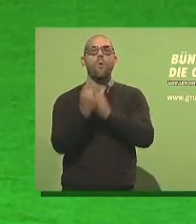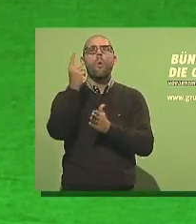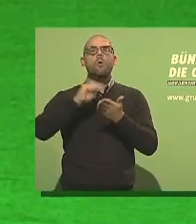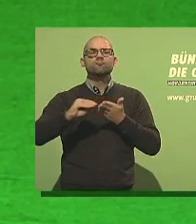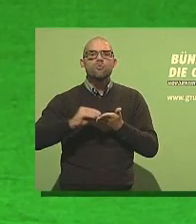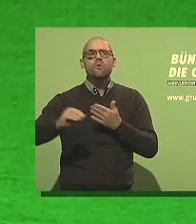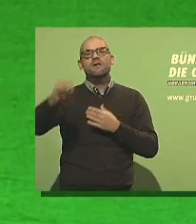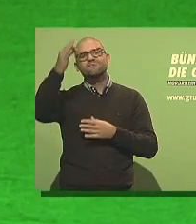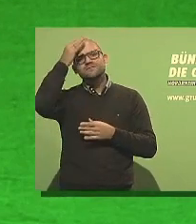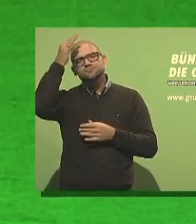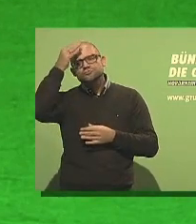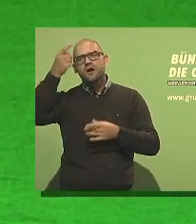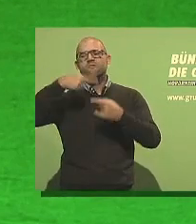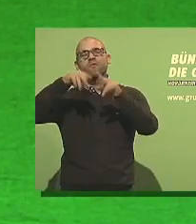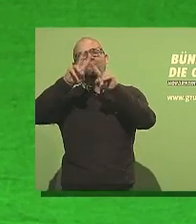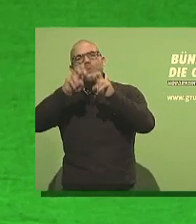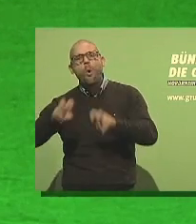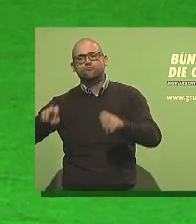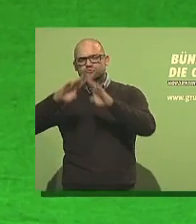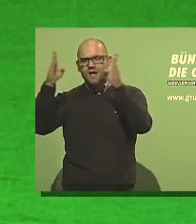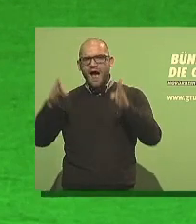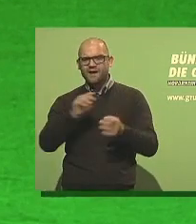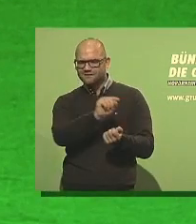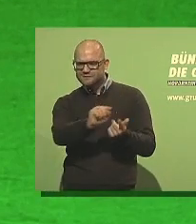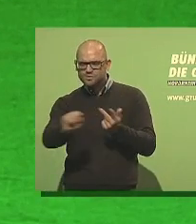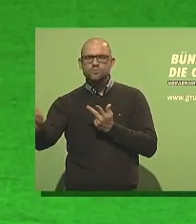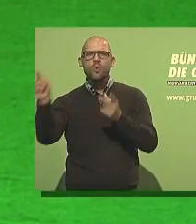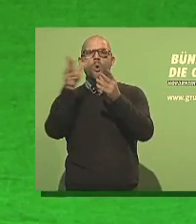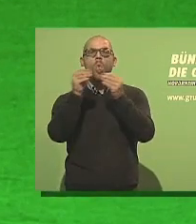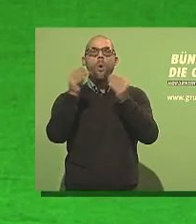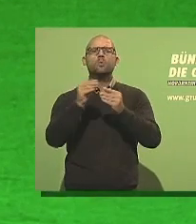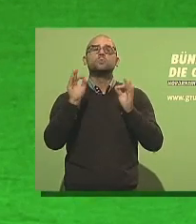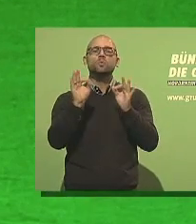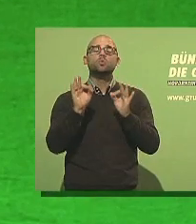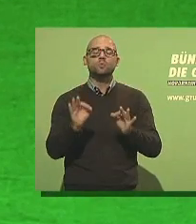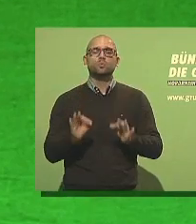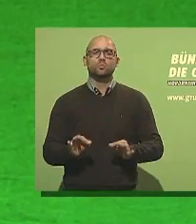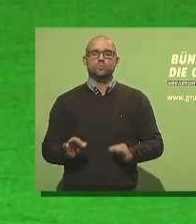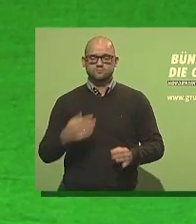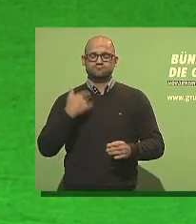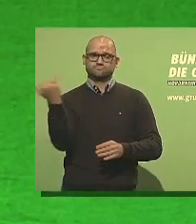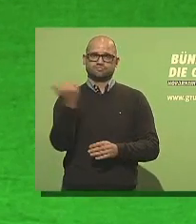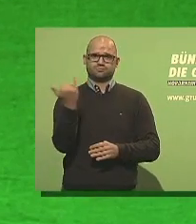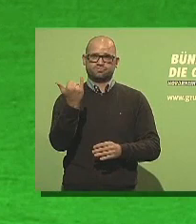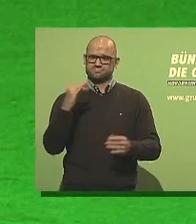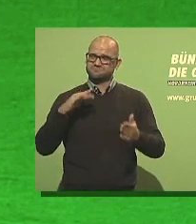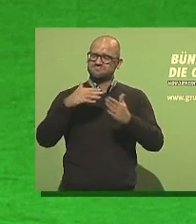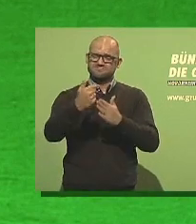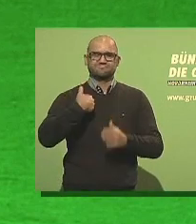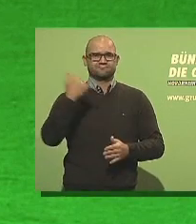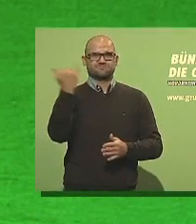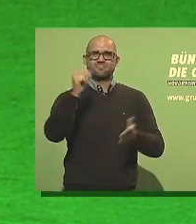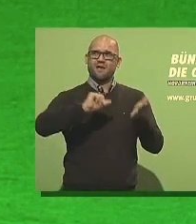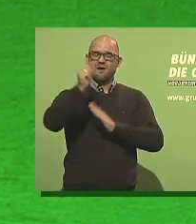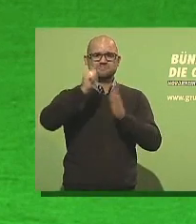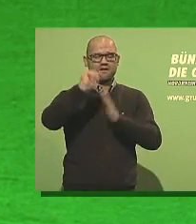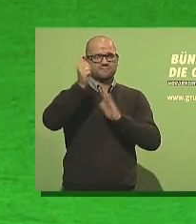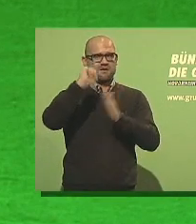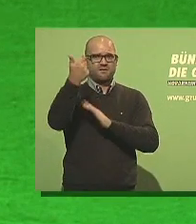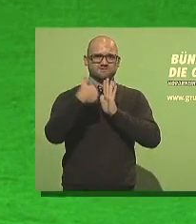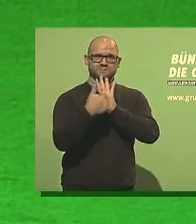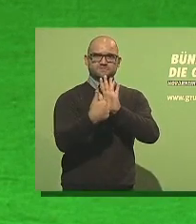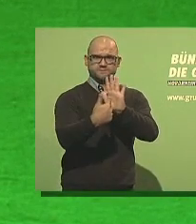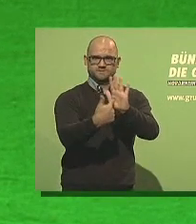und Forschungseinrichtungen hier zu guten Lösungen kommen, dass wir da Vorreiterinnen und Vorreiter sind und da im Wahlkampf auch